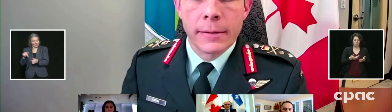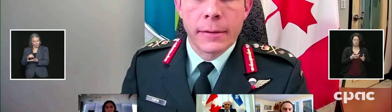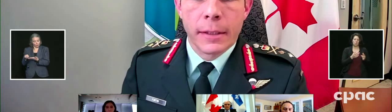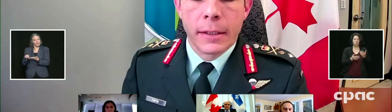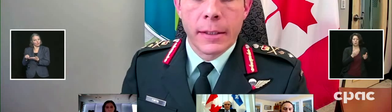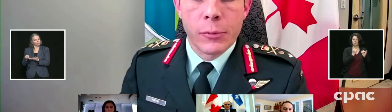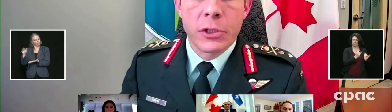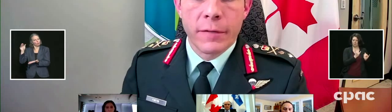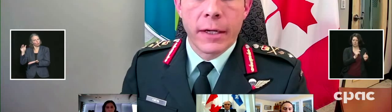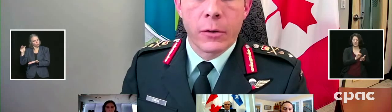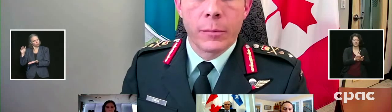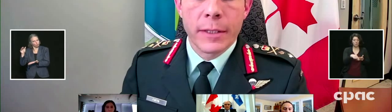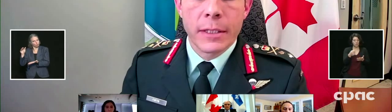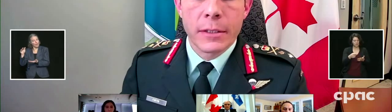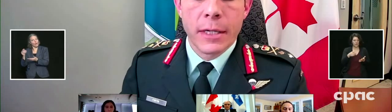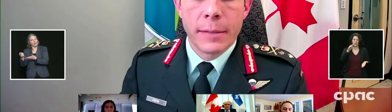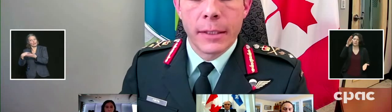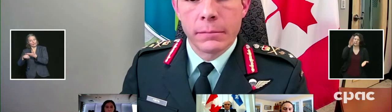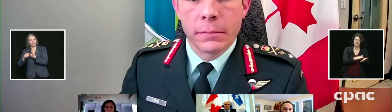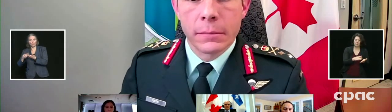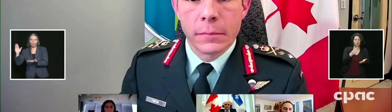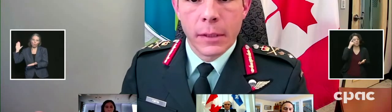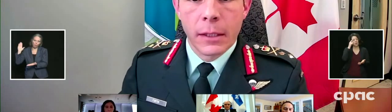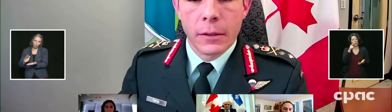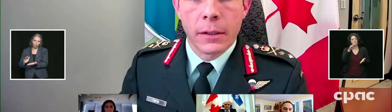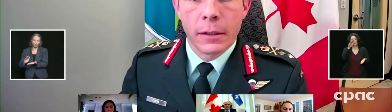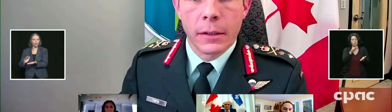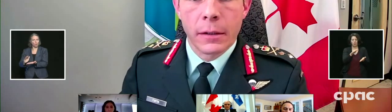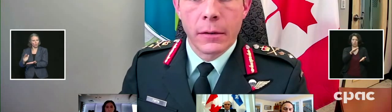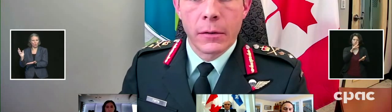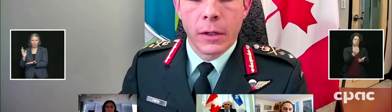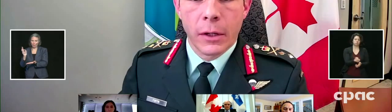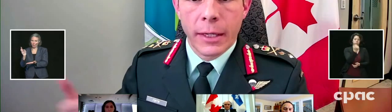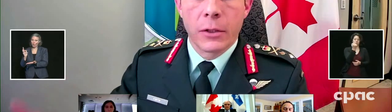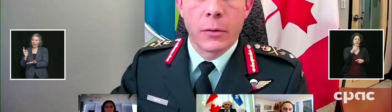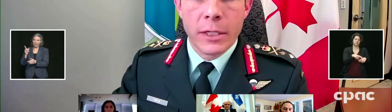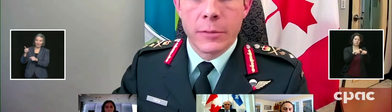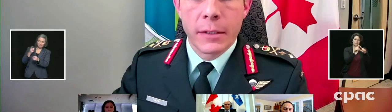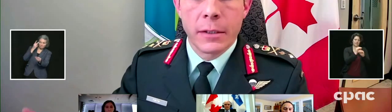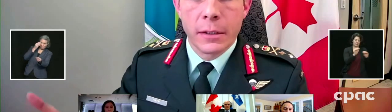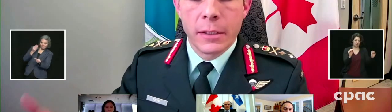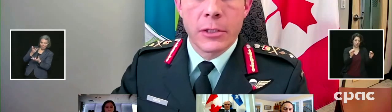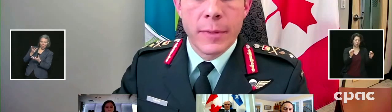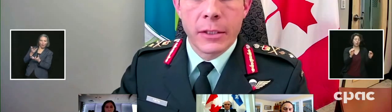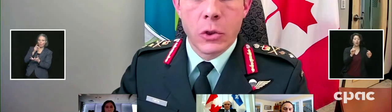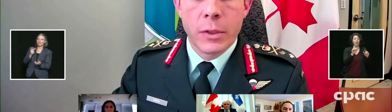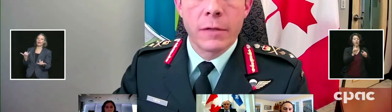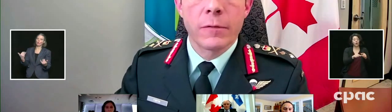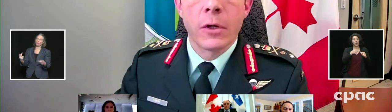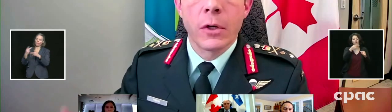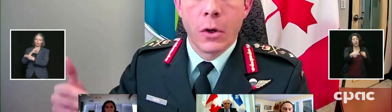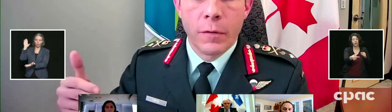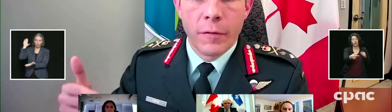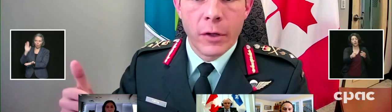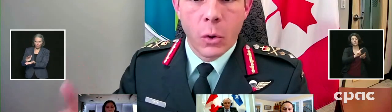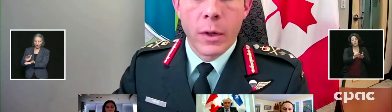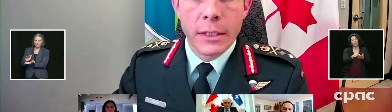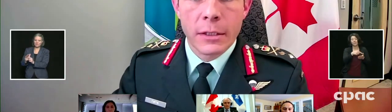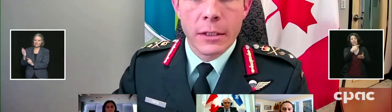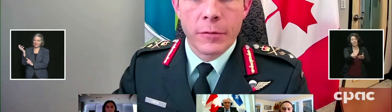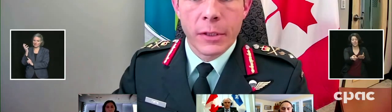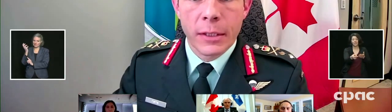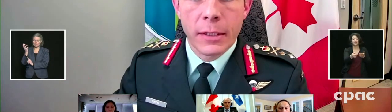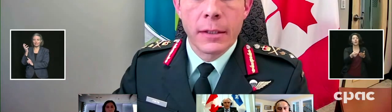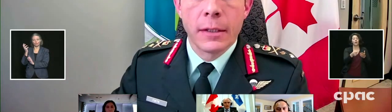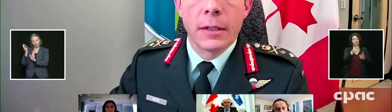prochaine, qui est plus sévère qu'on pensait initialement. Alors, regardons les semaines qui suivent. On va avoir une